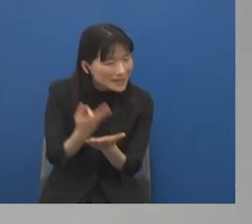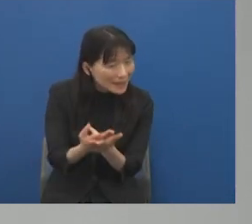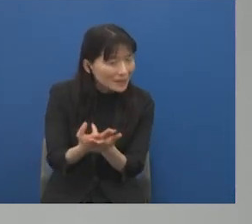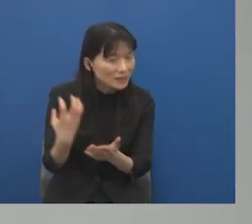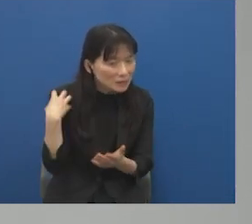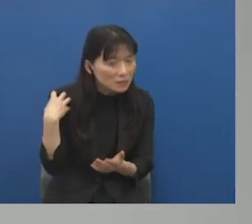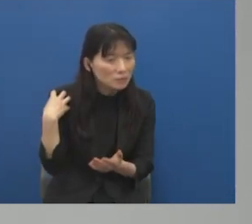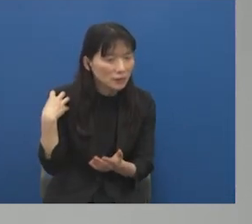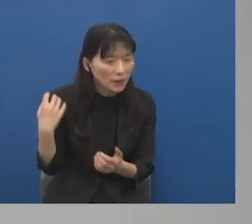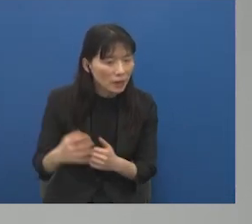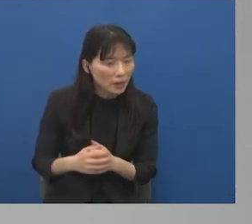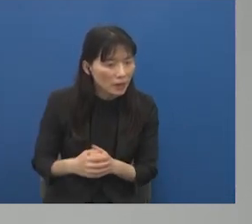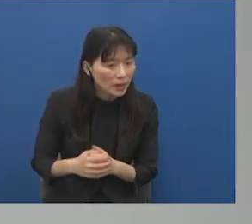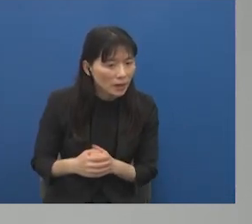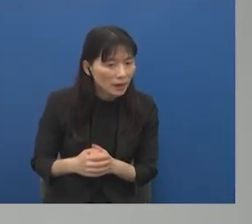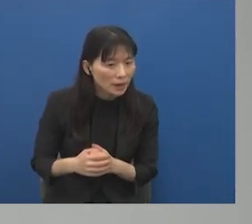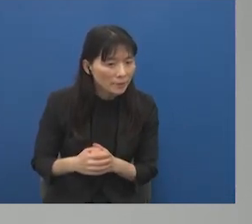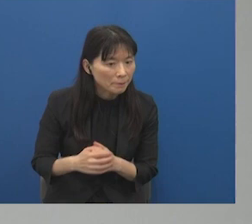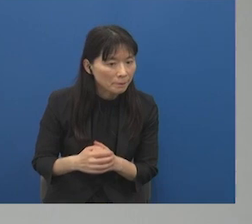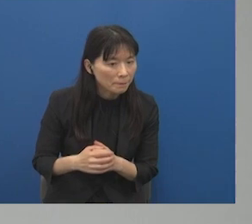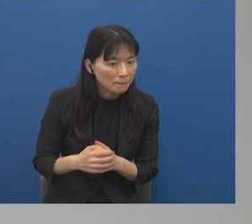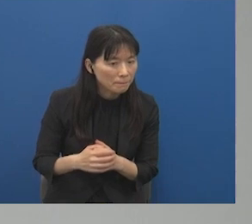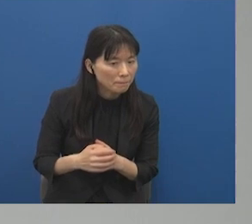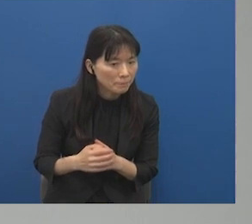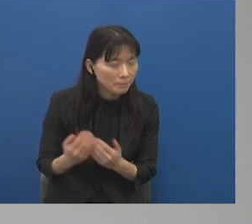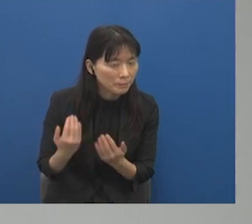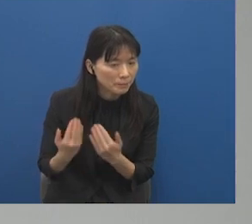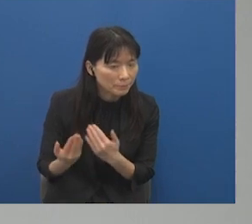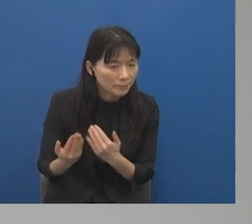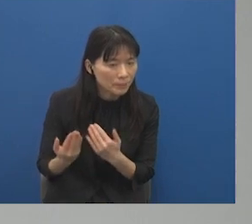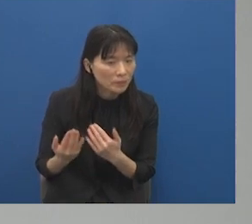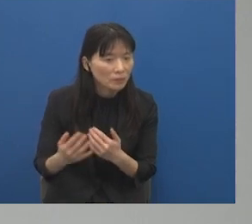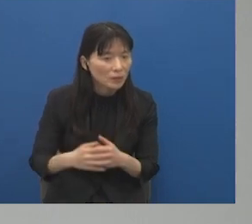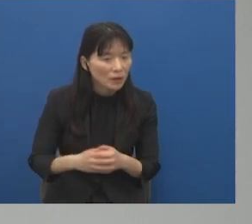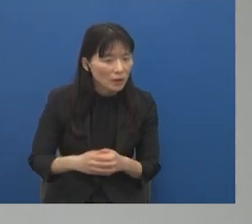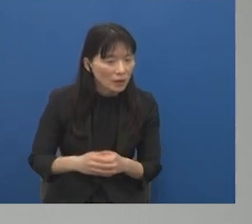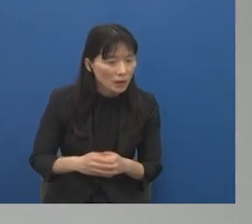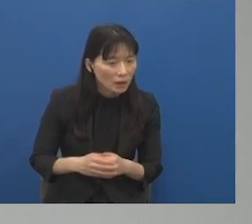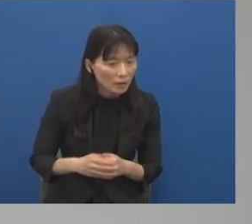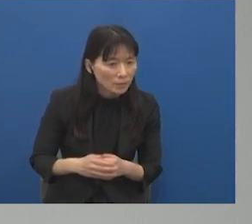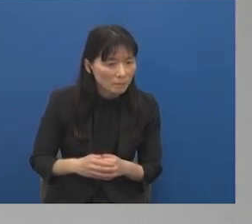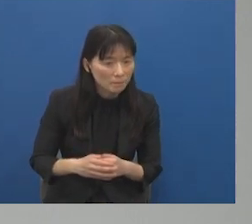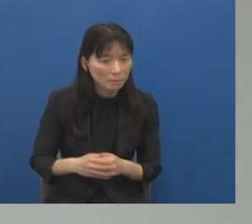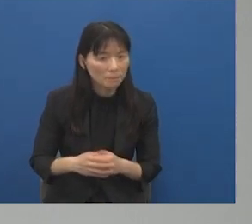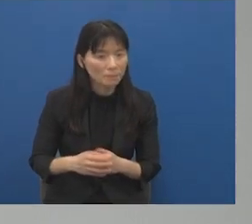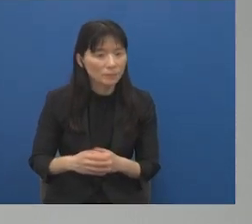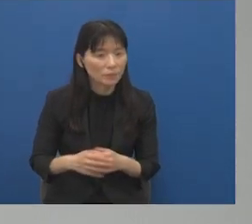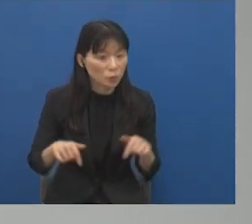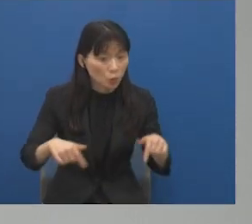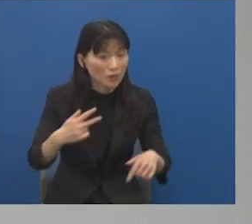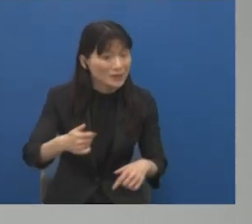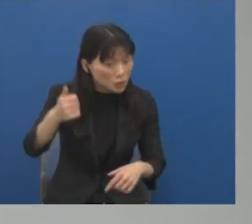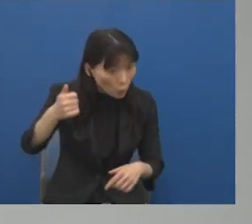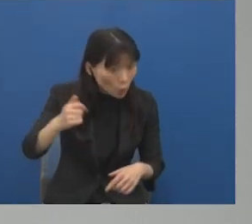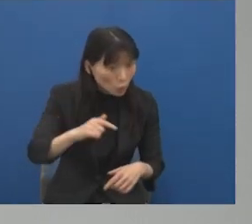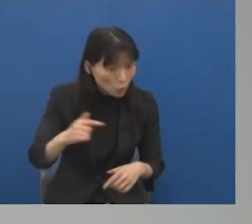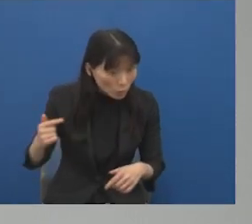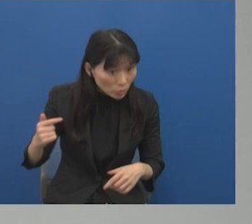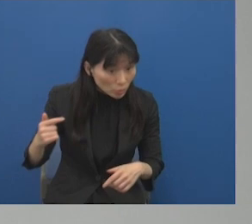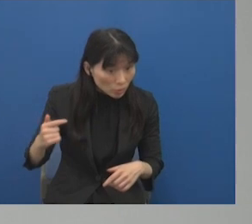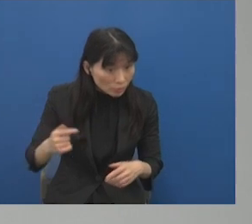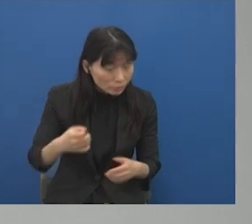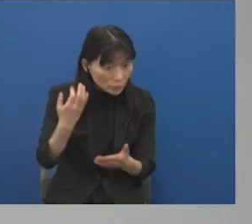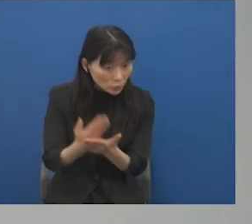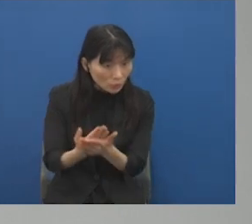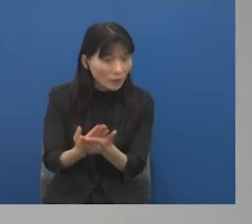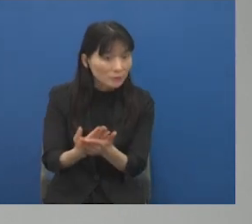づく債務の免除に関する条例および 京都市長等の損害賠